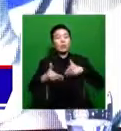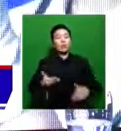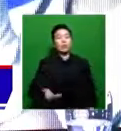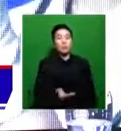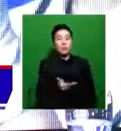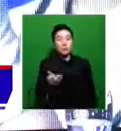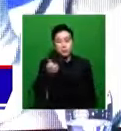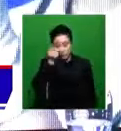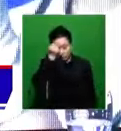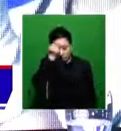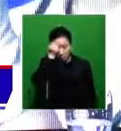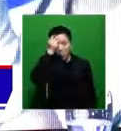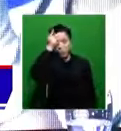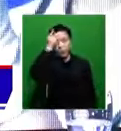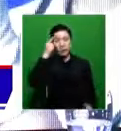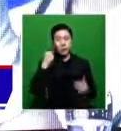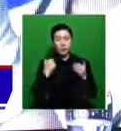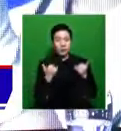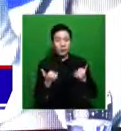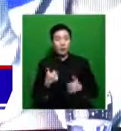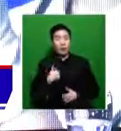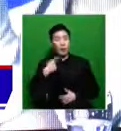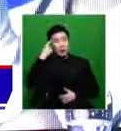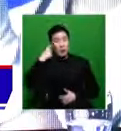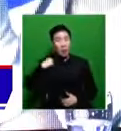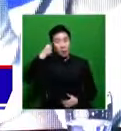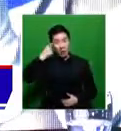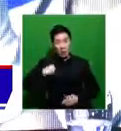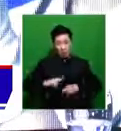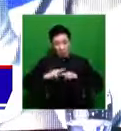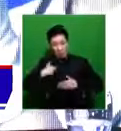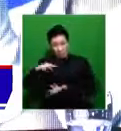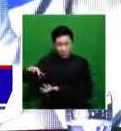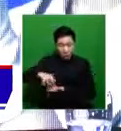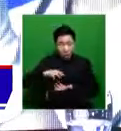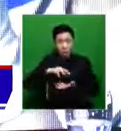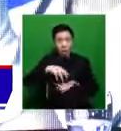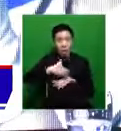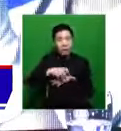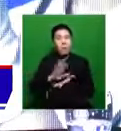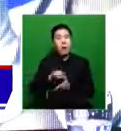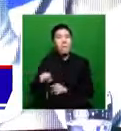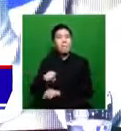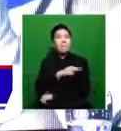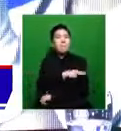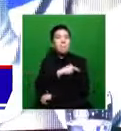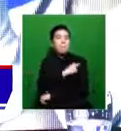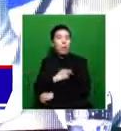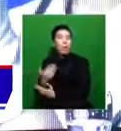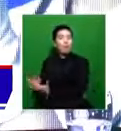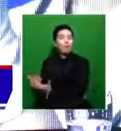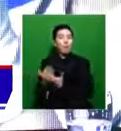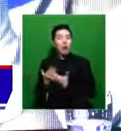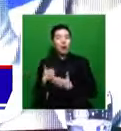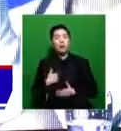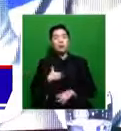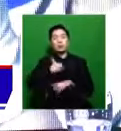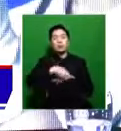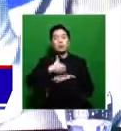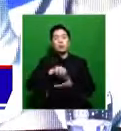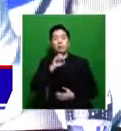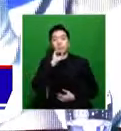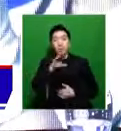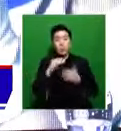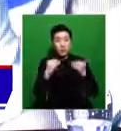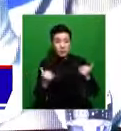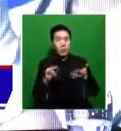ชนได้เข้าใจและสิ่งที่ผมพูดผมไม่ได้พูดจากความเข้าใจของตัวผมเองนะครับหมอให้ผมมาพูดครับหมอให้ผมมาพูดในช่วงนี้นะครับ